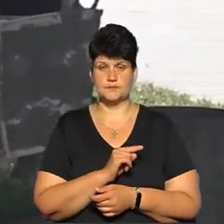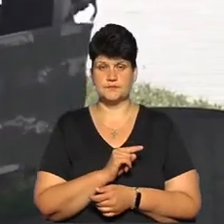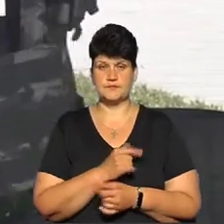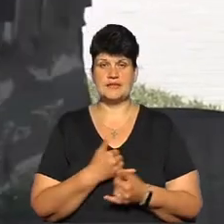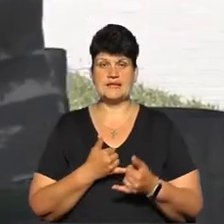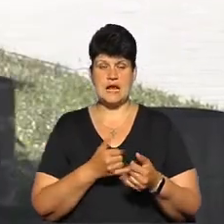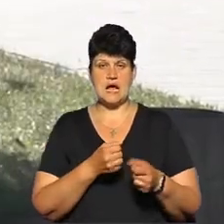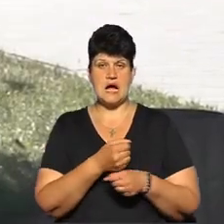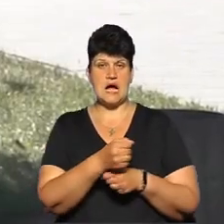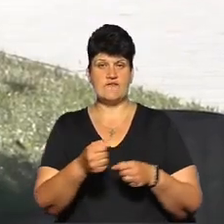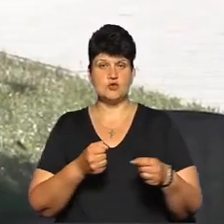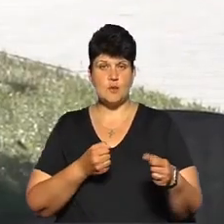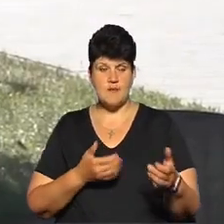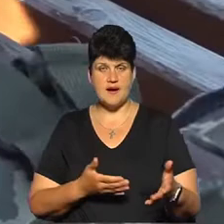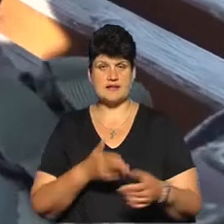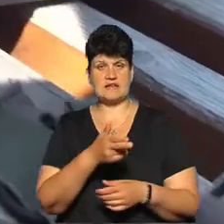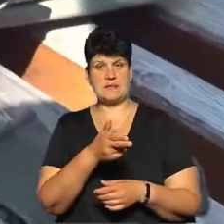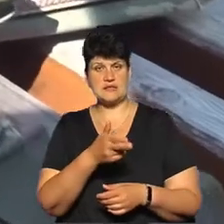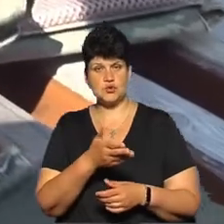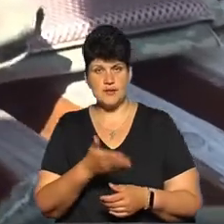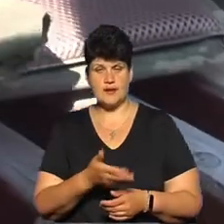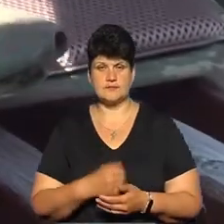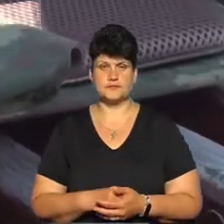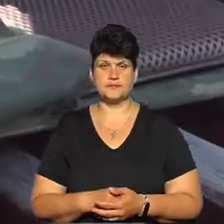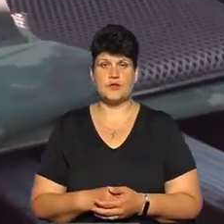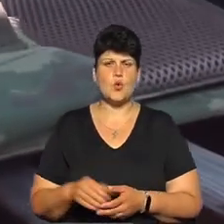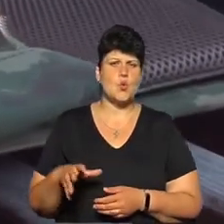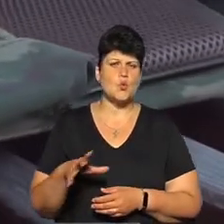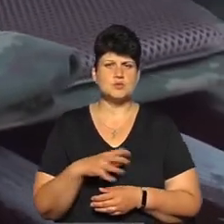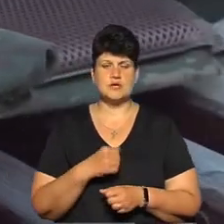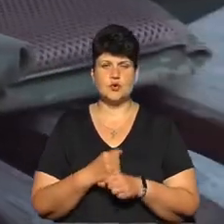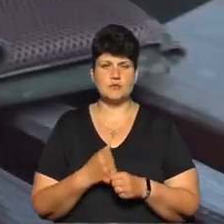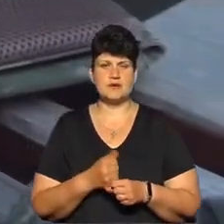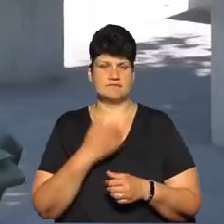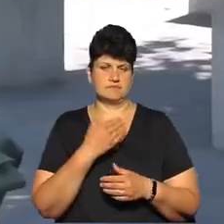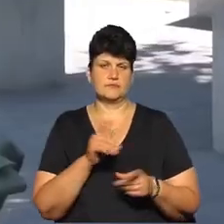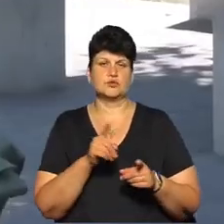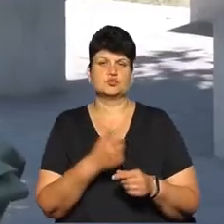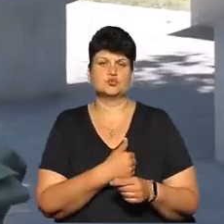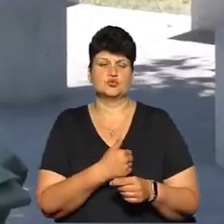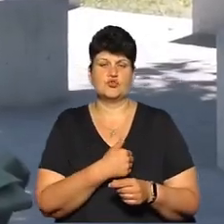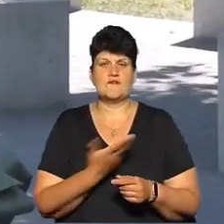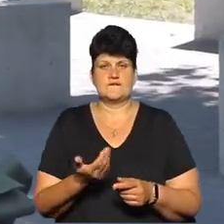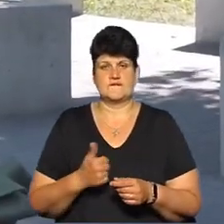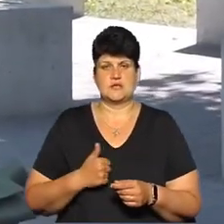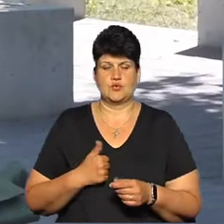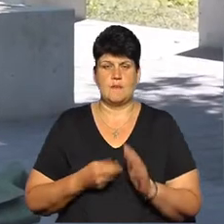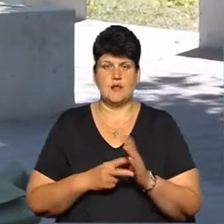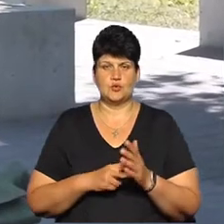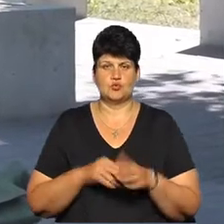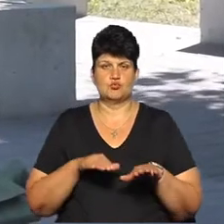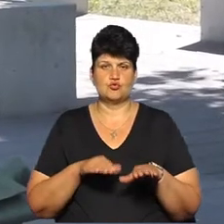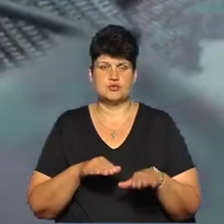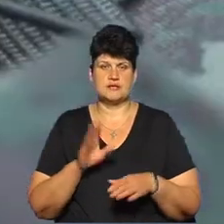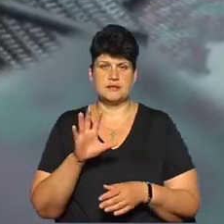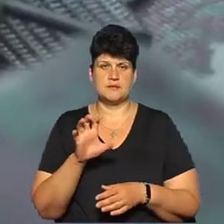автоматів, для пістолетів. Усе виробляють відповідно до запитів військових. У липні, каже, планують пошити 500 комплектів